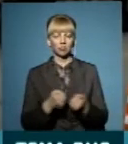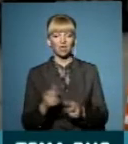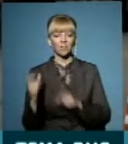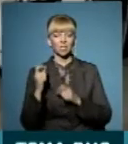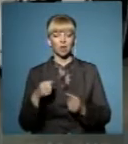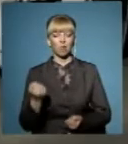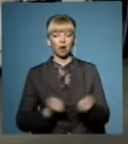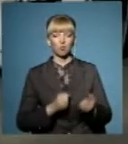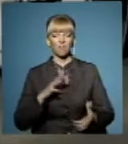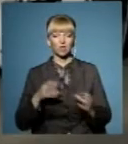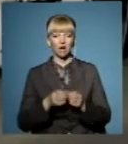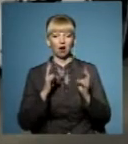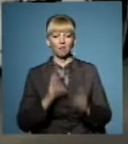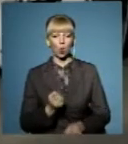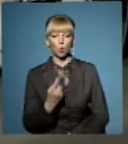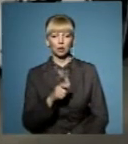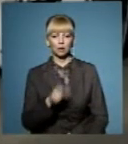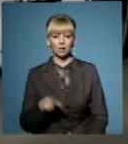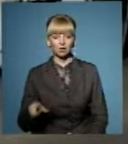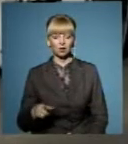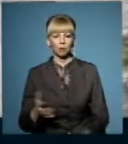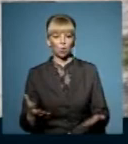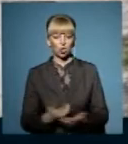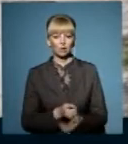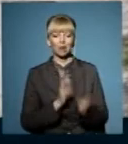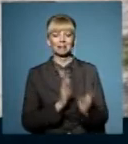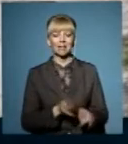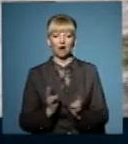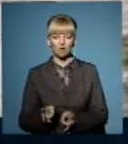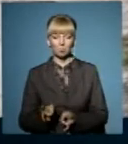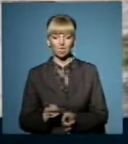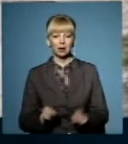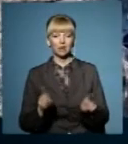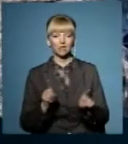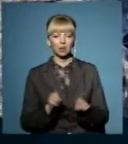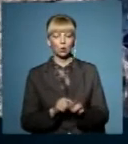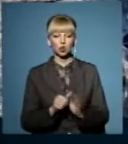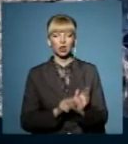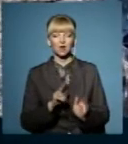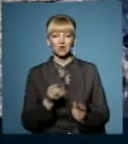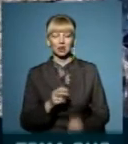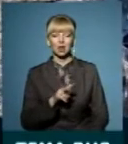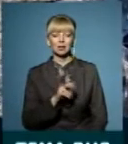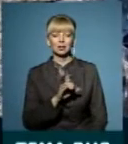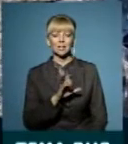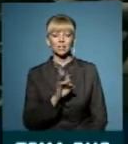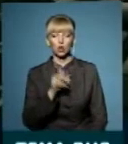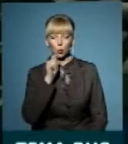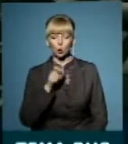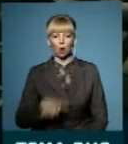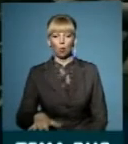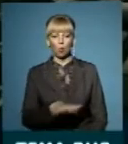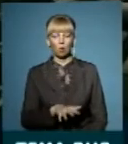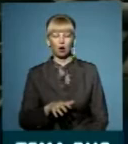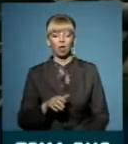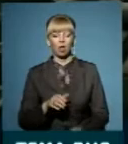вантажним автомобілем. Внаслідок аварії 11 пасажирів отримали травми. Також 16 квітня Лисичанськ, Луганська область. Водій